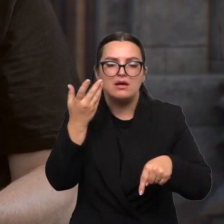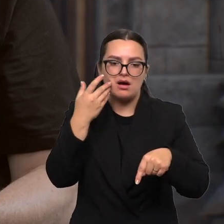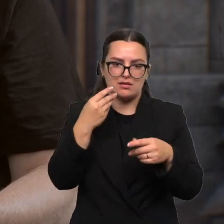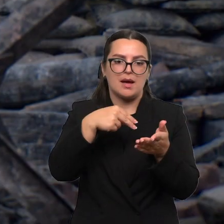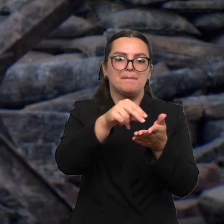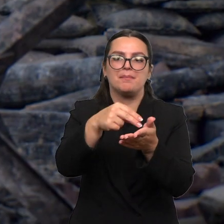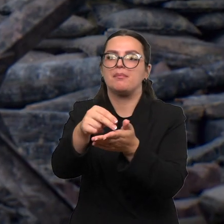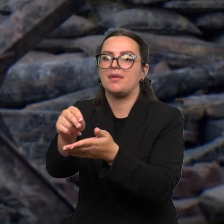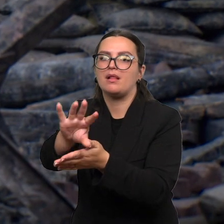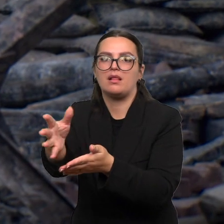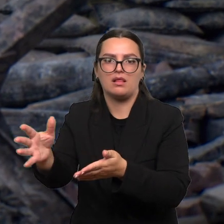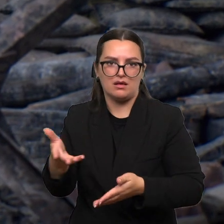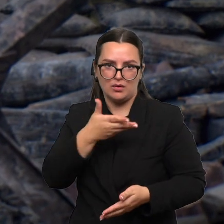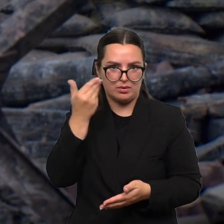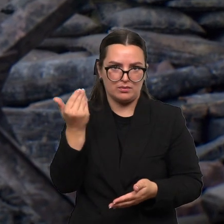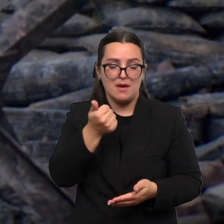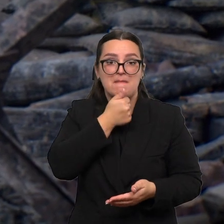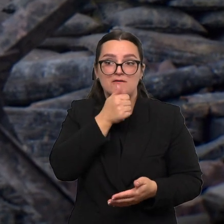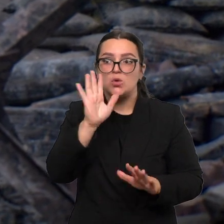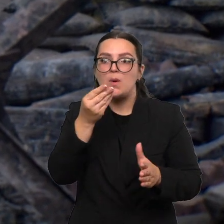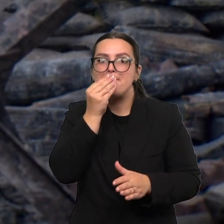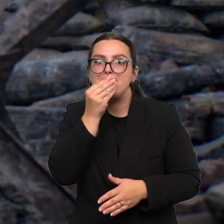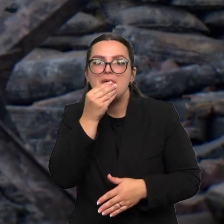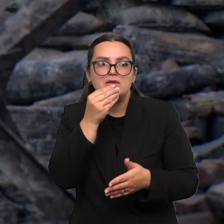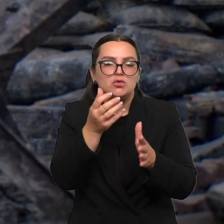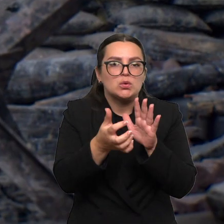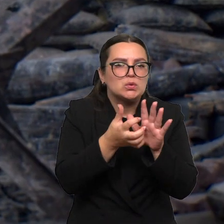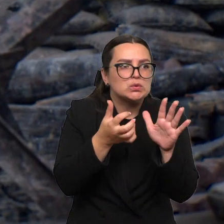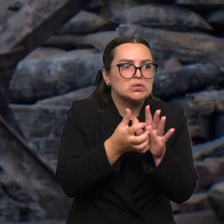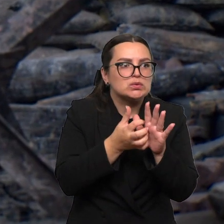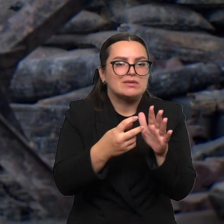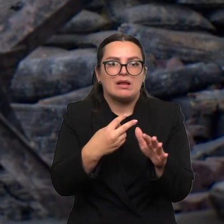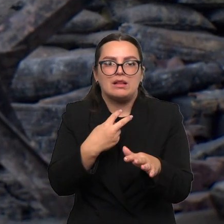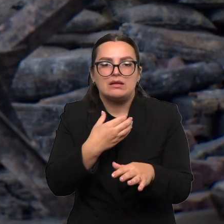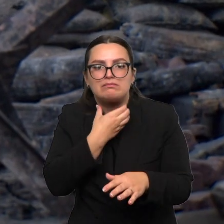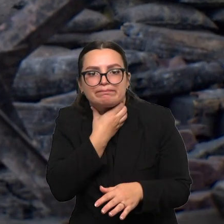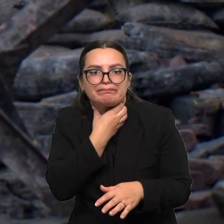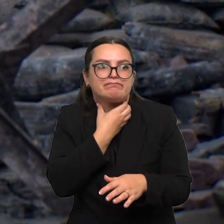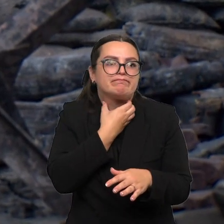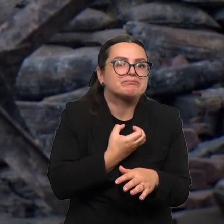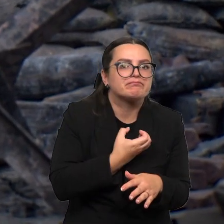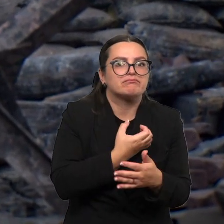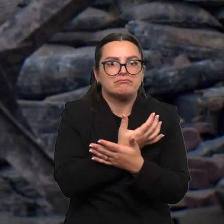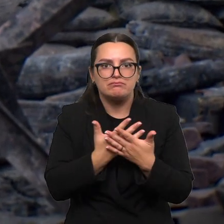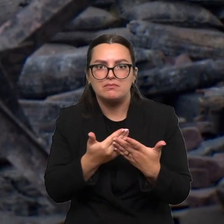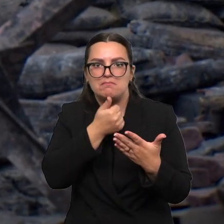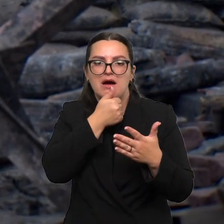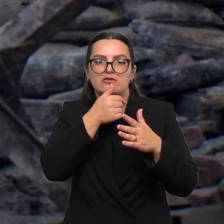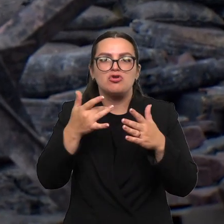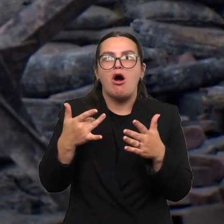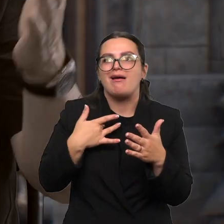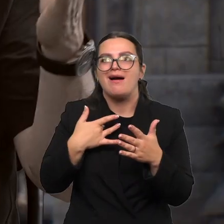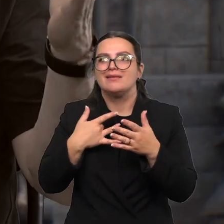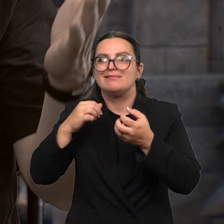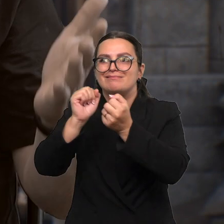juos pirkti. Įsivaizduokim kokią nors staiga atsiradusi masinį maisto trūkumą. Ir jis gali atsiras dėl,